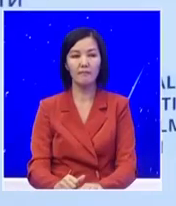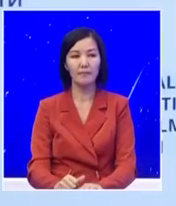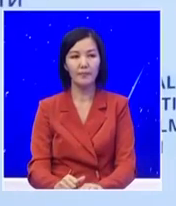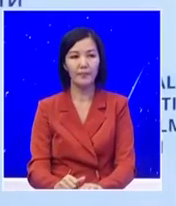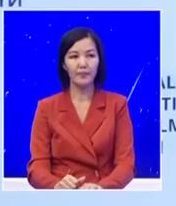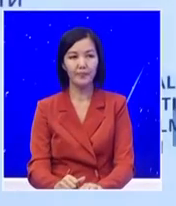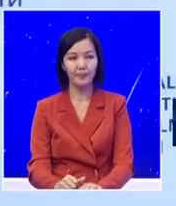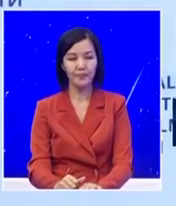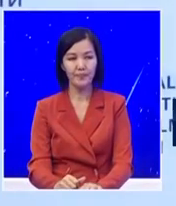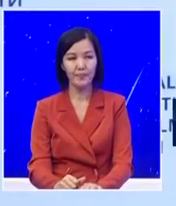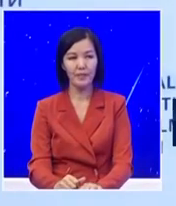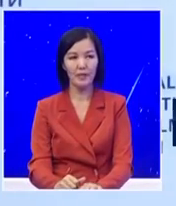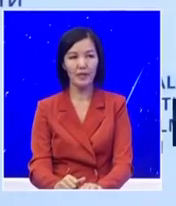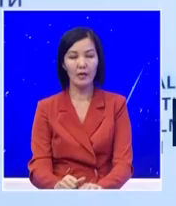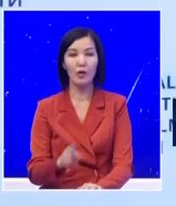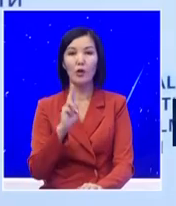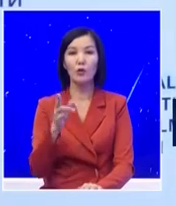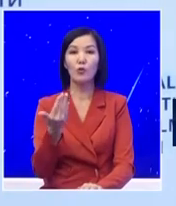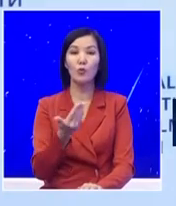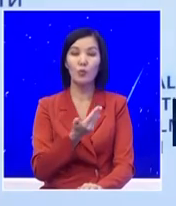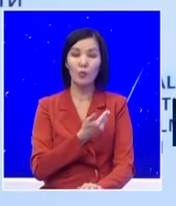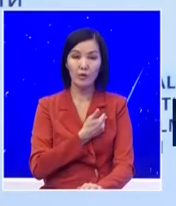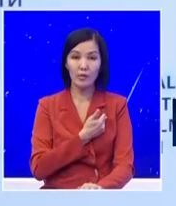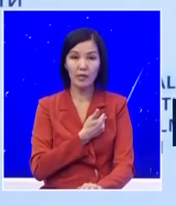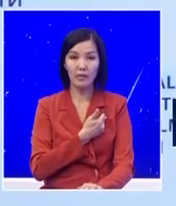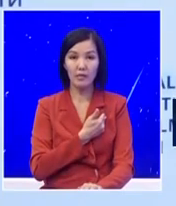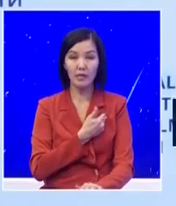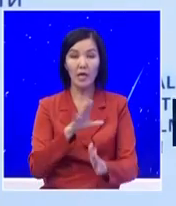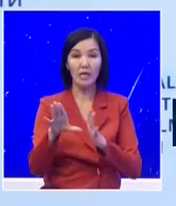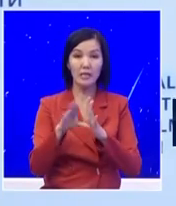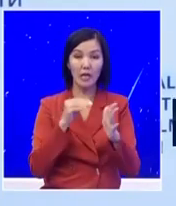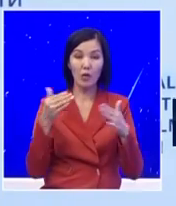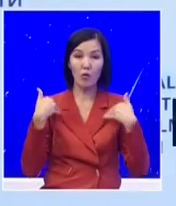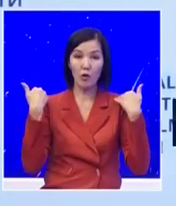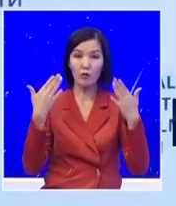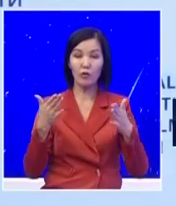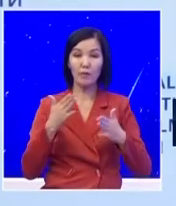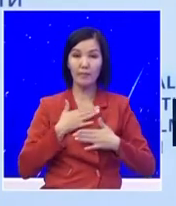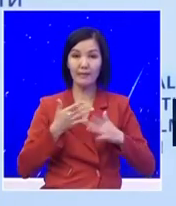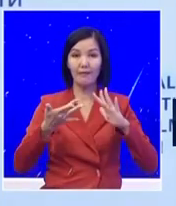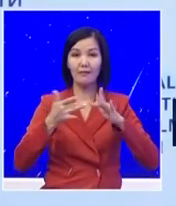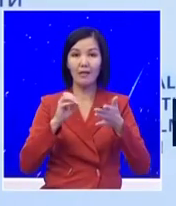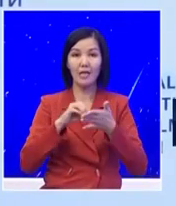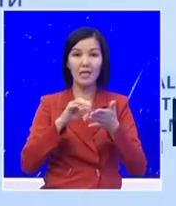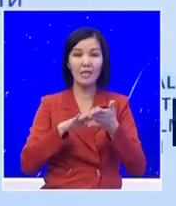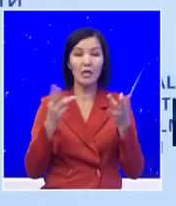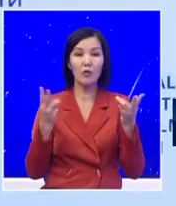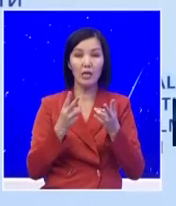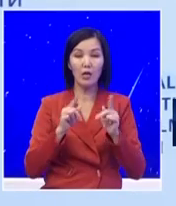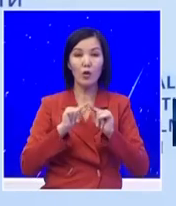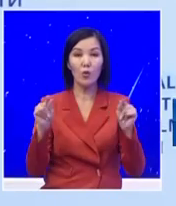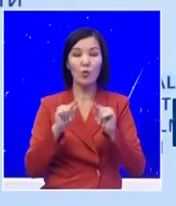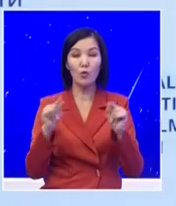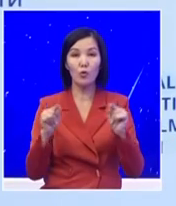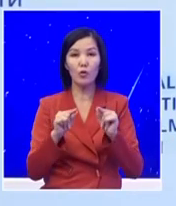Кто хочет баллотироваться? Өзін сайлауға ұсынған азамат біздің сайтқа тіркелуі қажет. Үгіттеу шараларын кезгелген